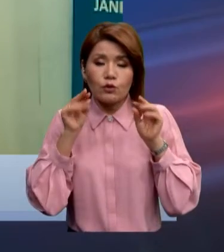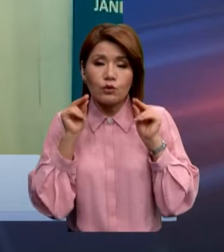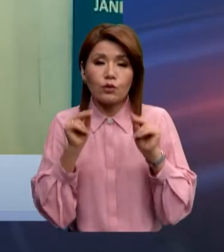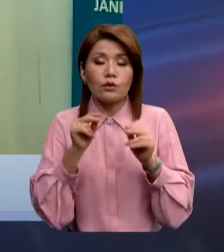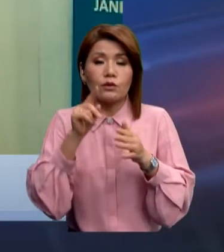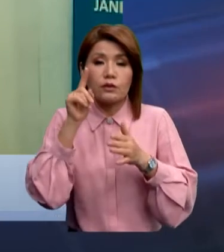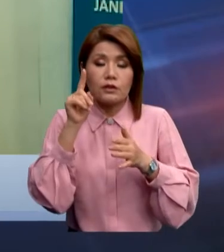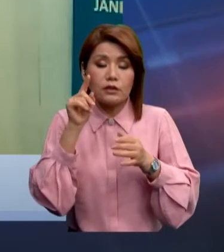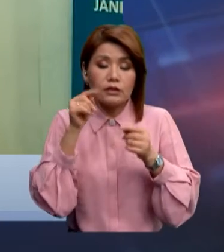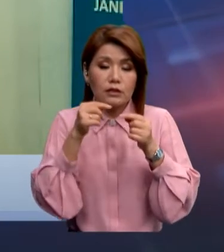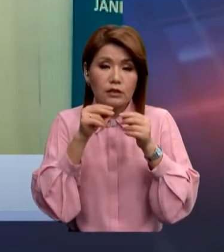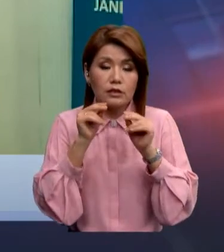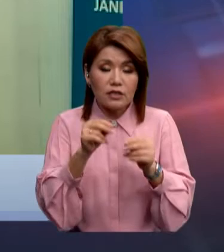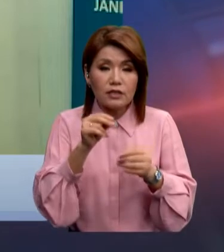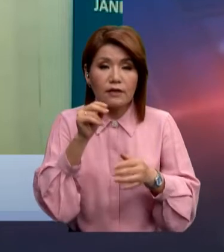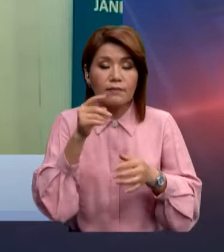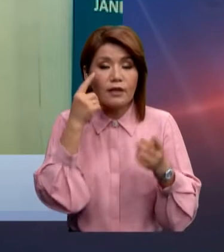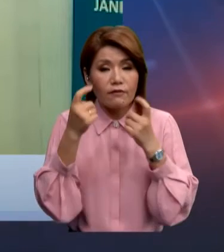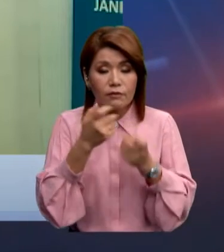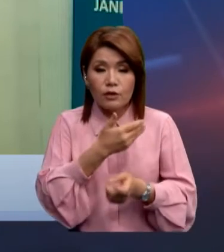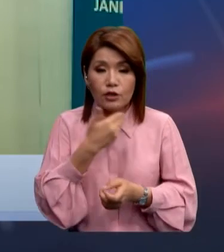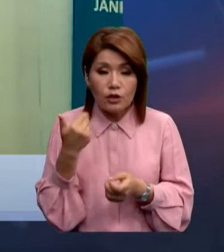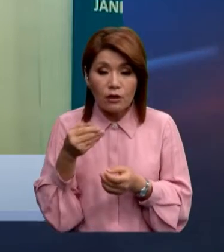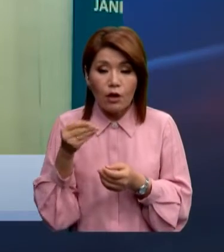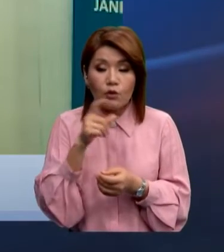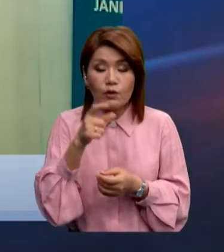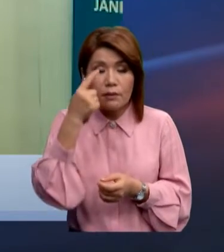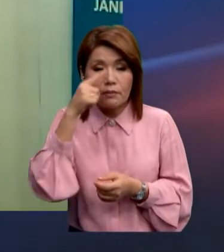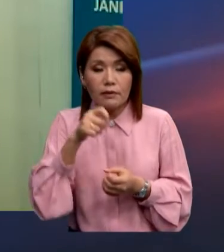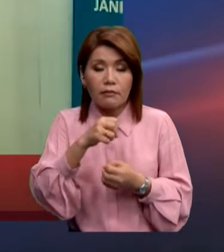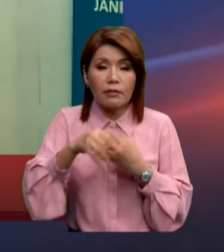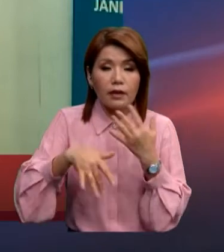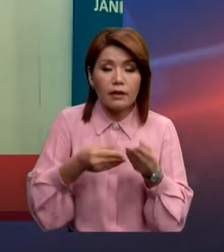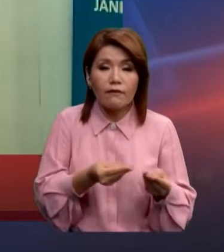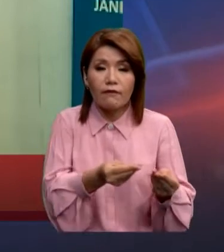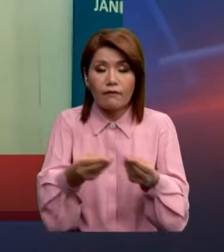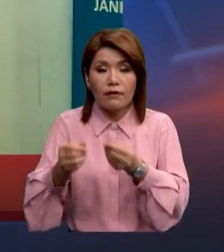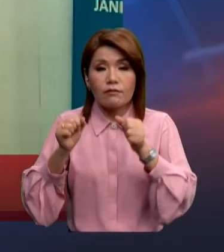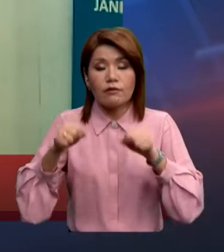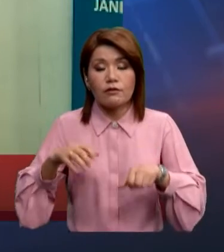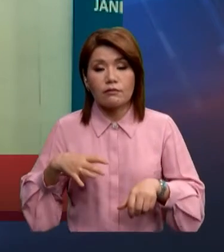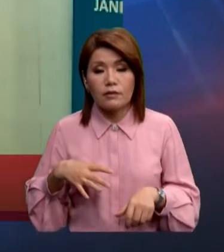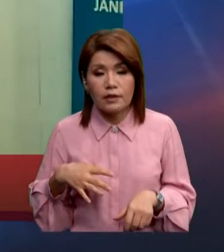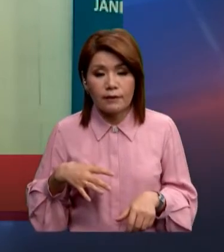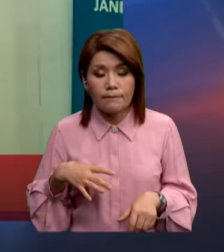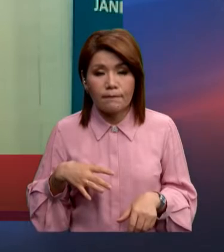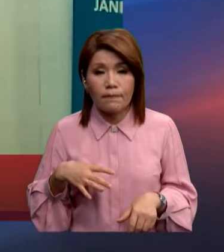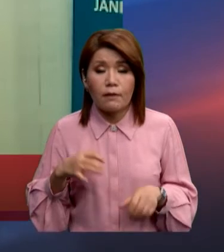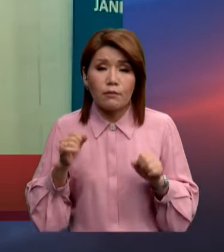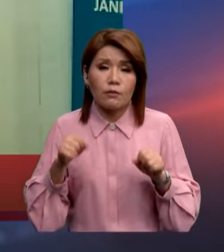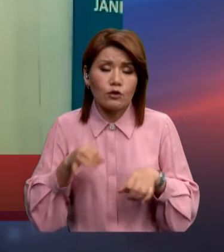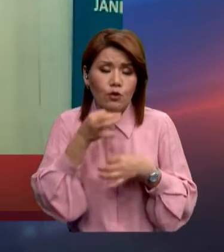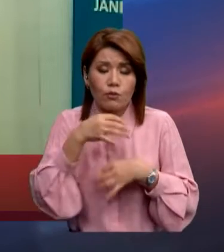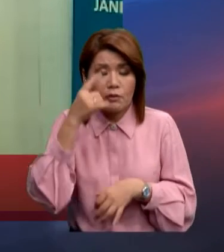это рождает огромное поле для спекуляций, и под этим соусом можно продвигать что угодно. Потому что можно что